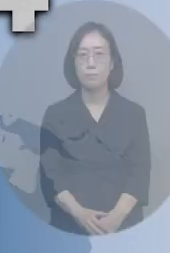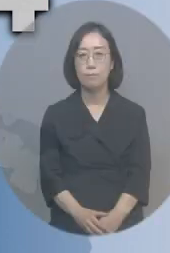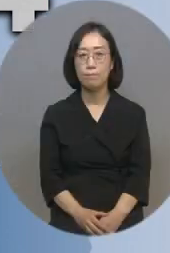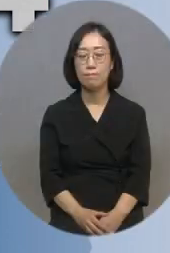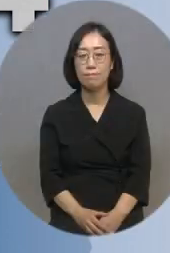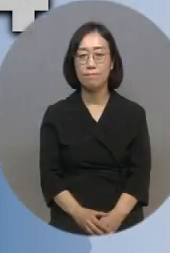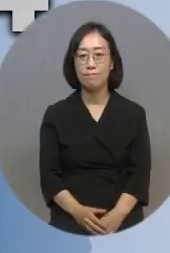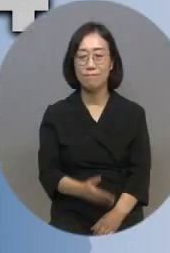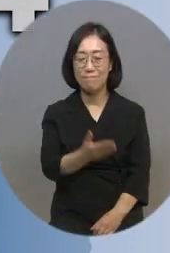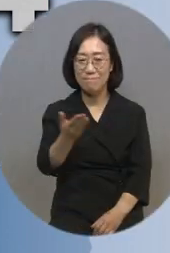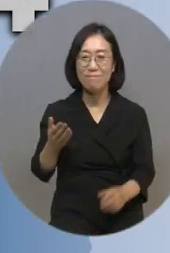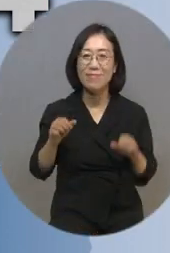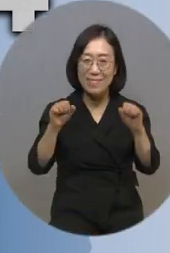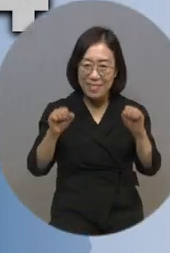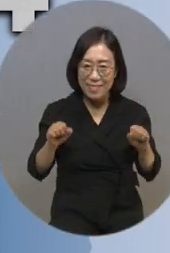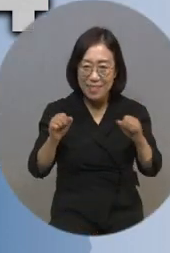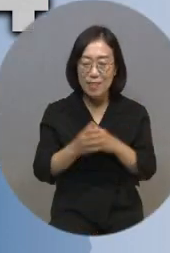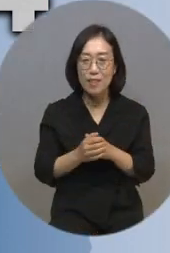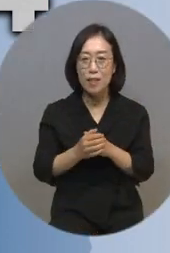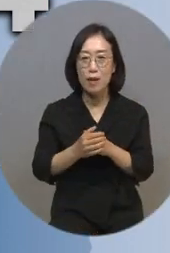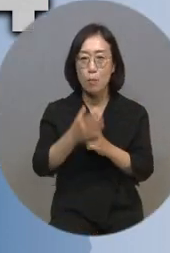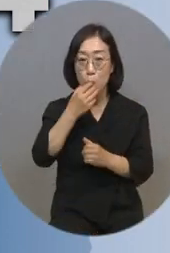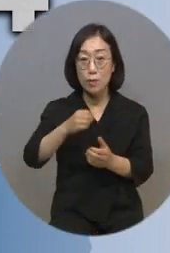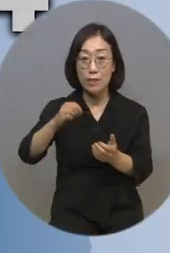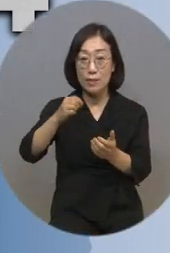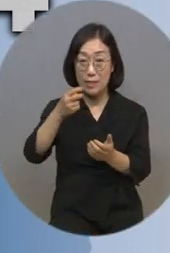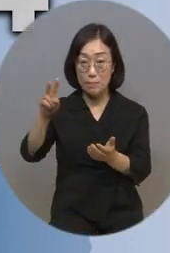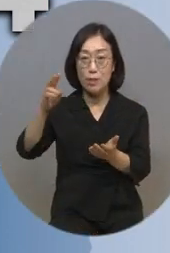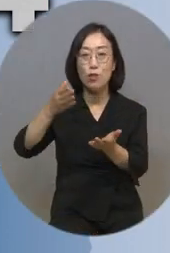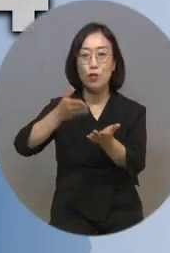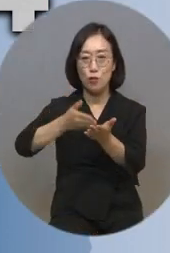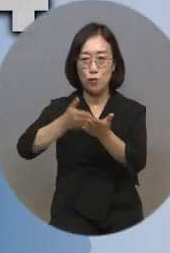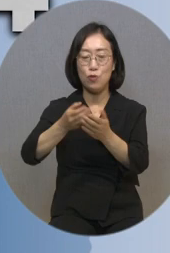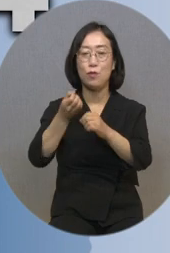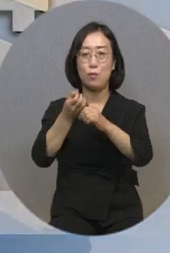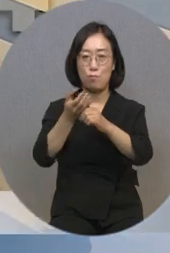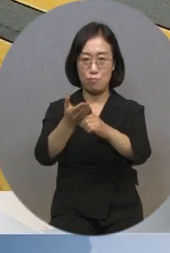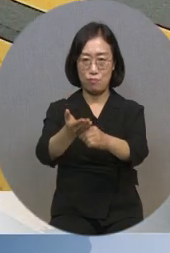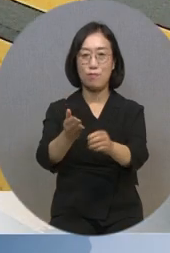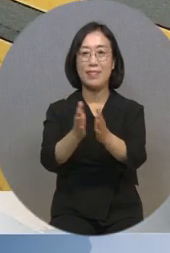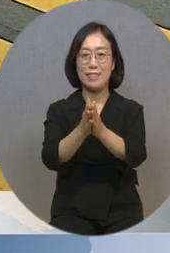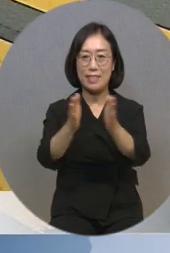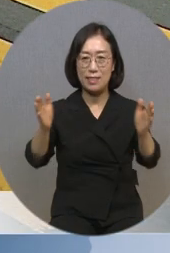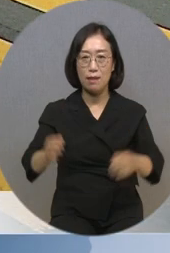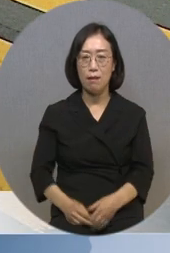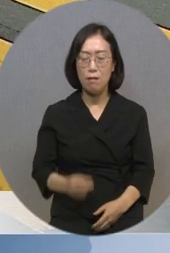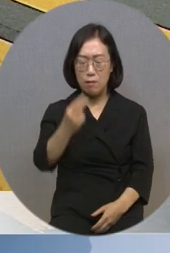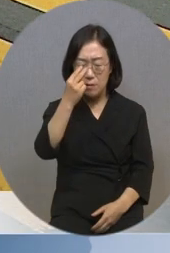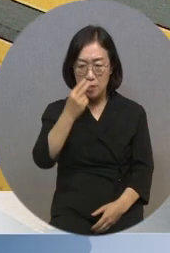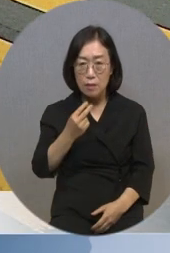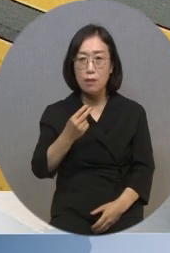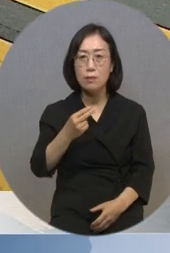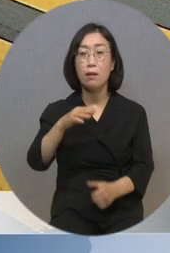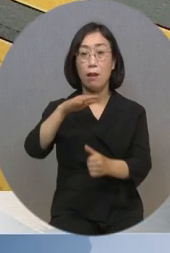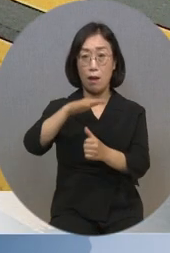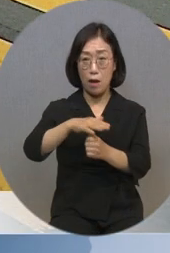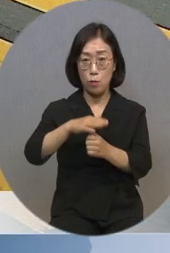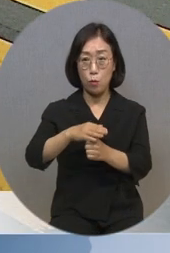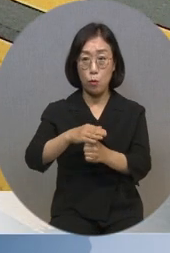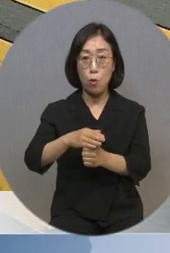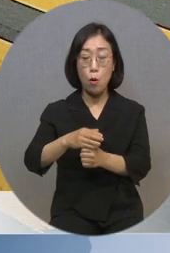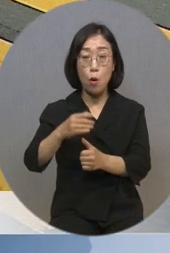시청자 여러분 안녕하십니까? WBC 복지TV 뉴스 24입니다. 시각장애 아동이 보호자의 도움